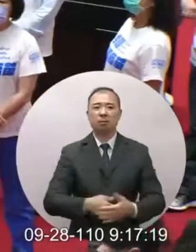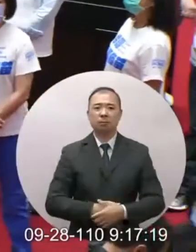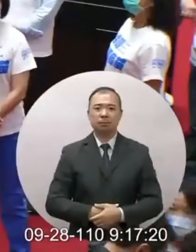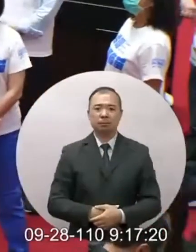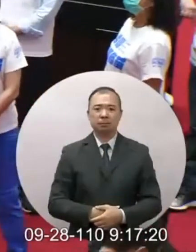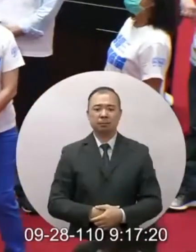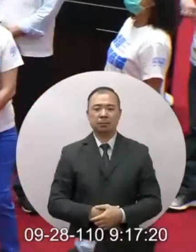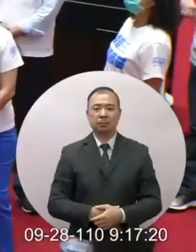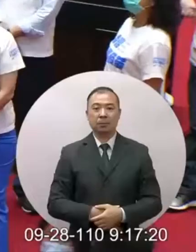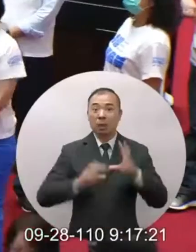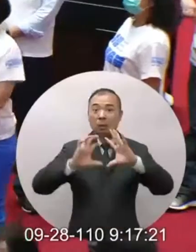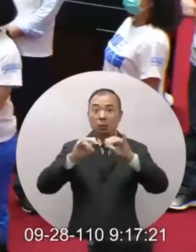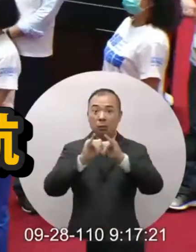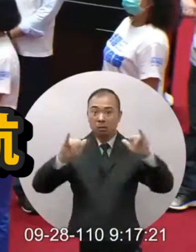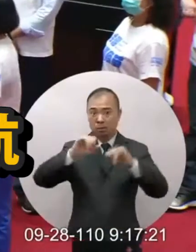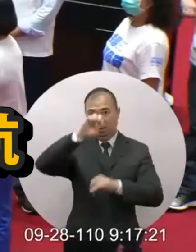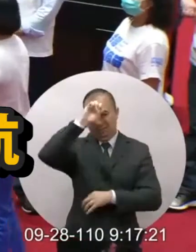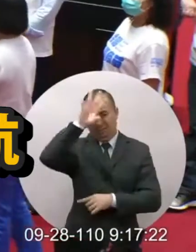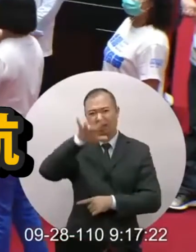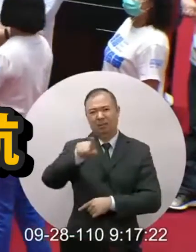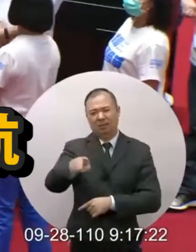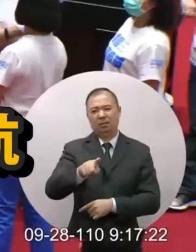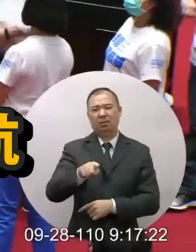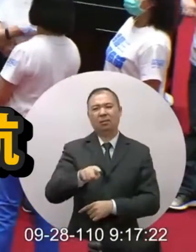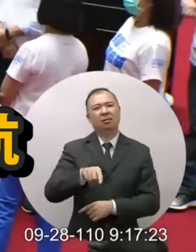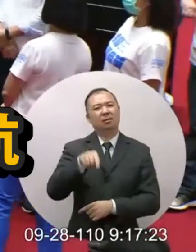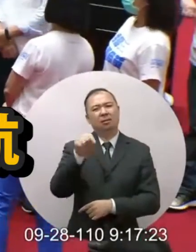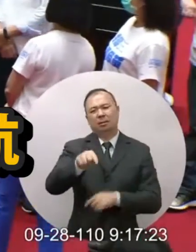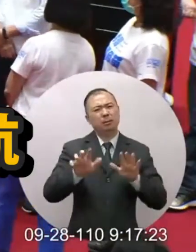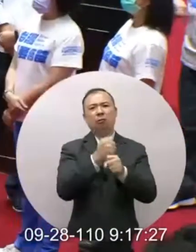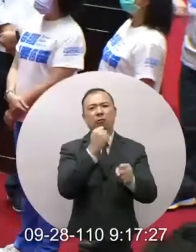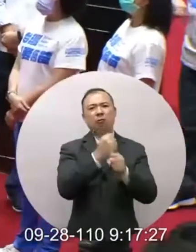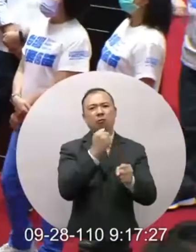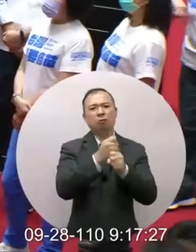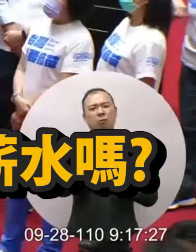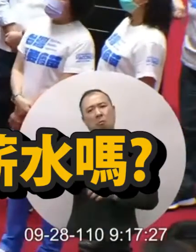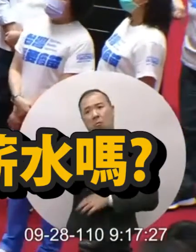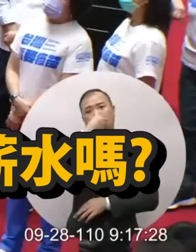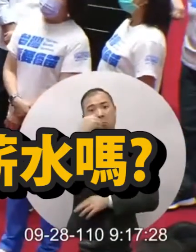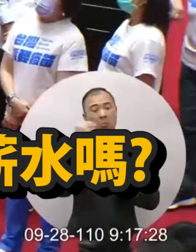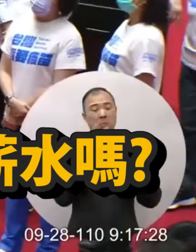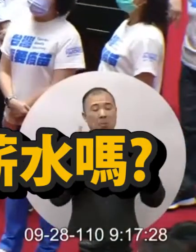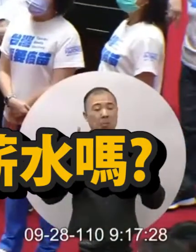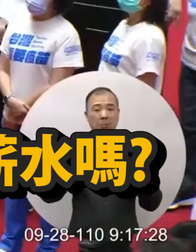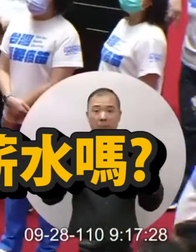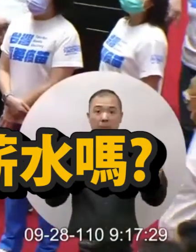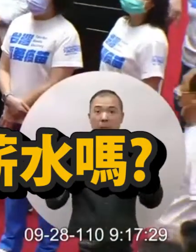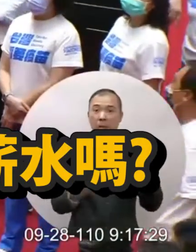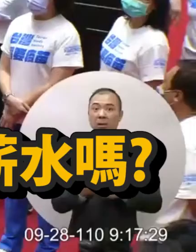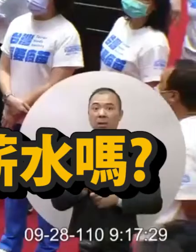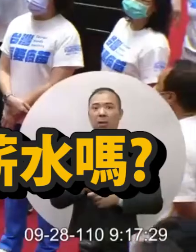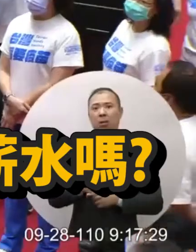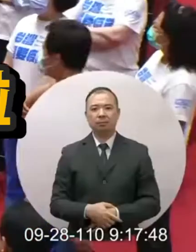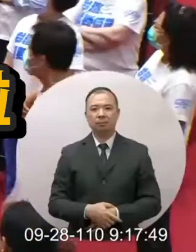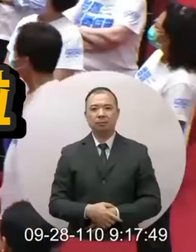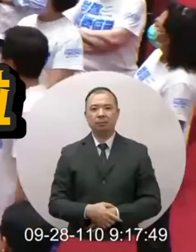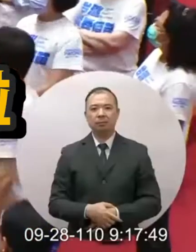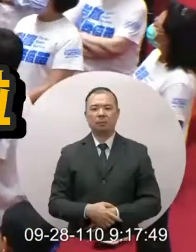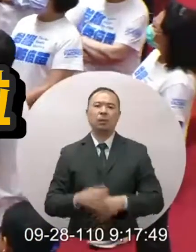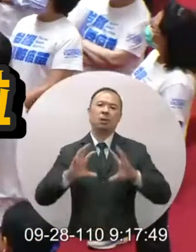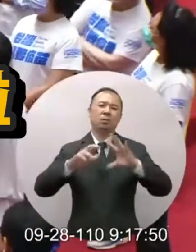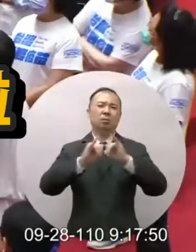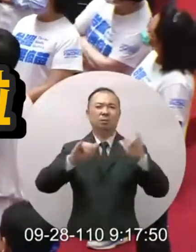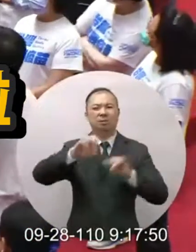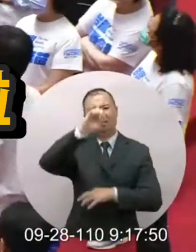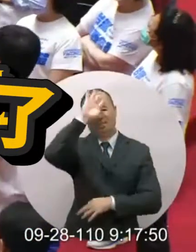嘛。国民党用这样的方式才是在护航。你这样的话，你还敢说你在领人民的薪水吗？国民党不